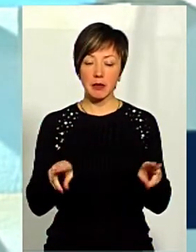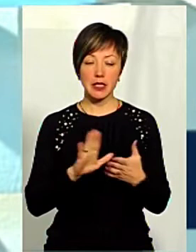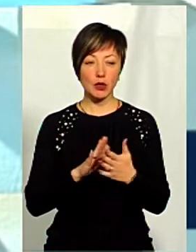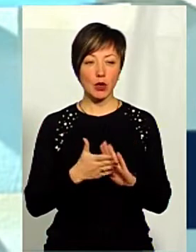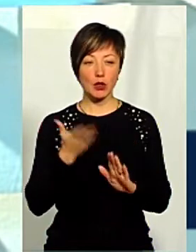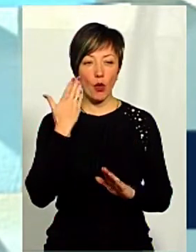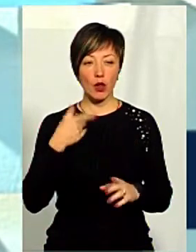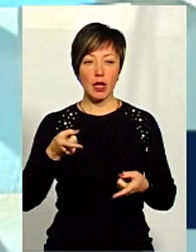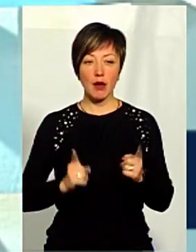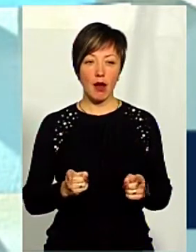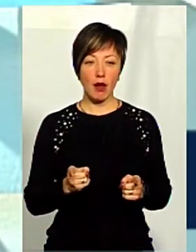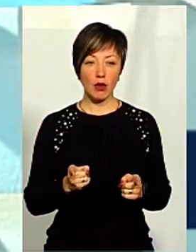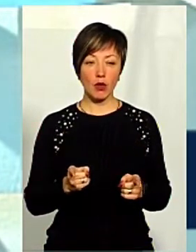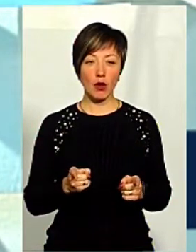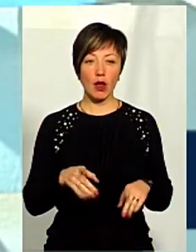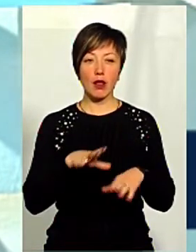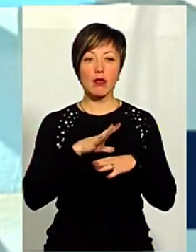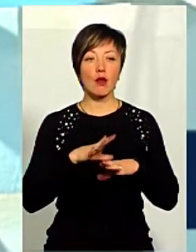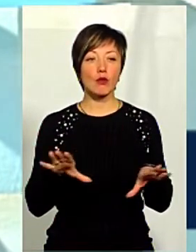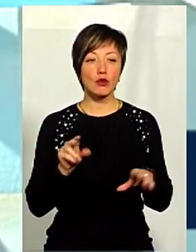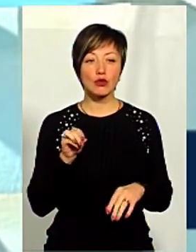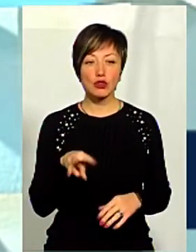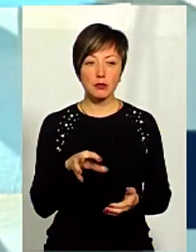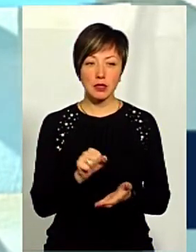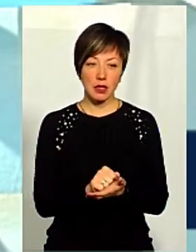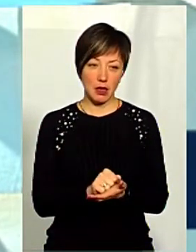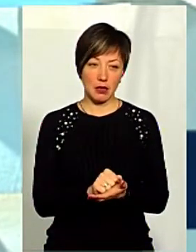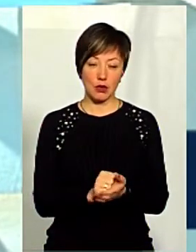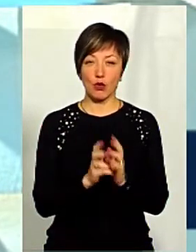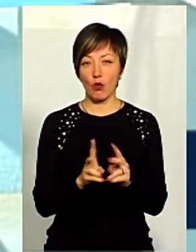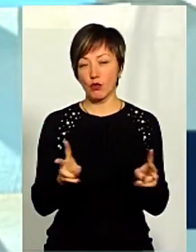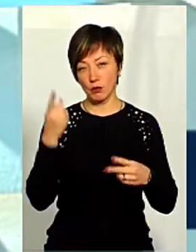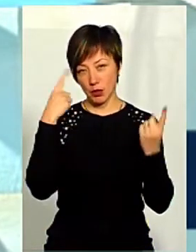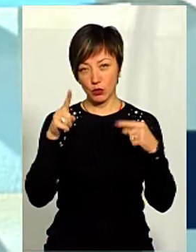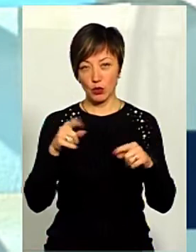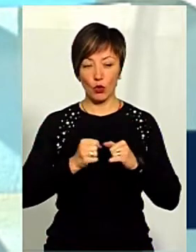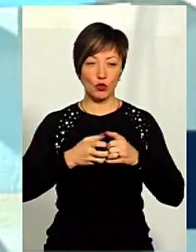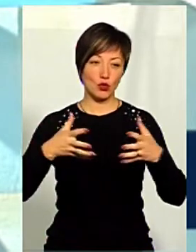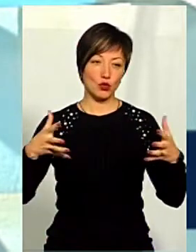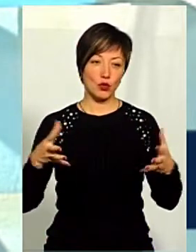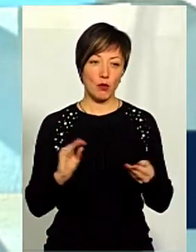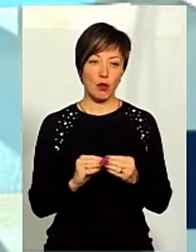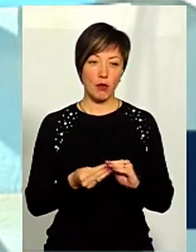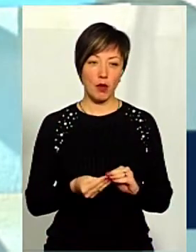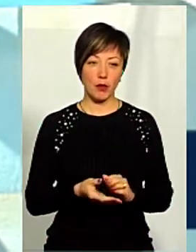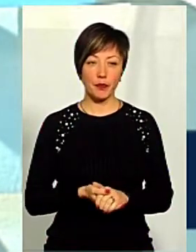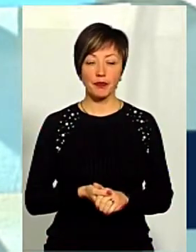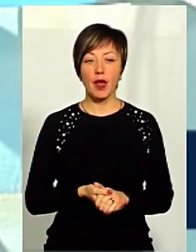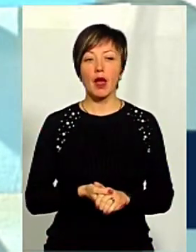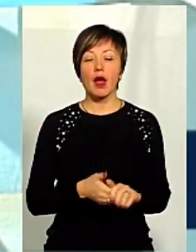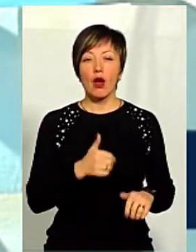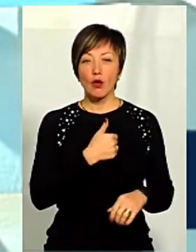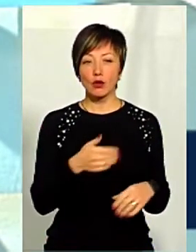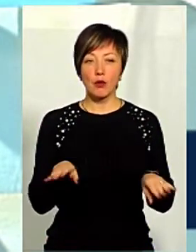коли реально не було чим зайнятися, можливо, комусь і придумали, роздули проблему. Та? Я хочу